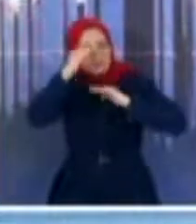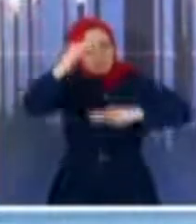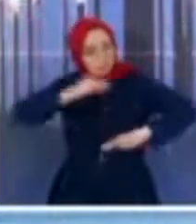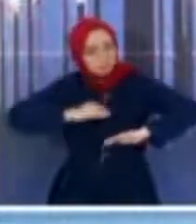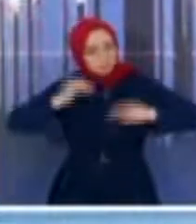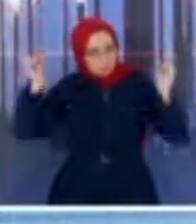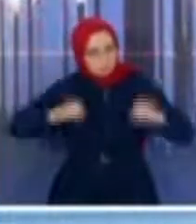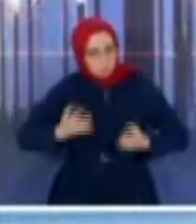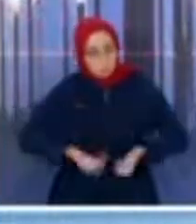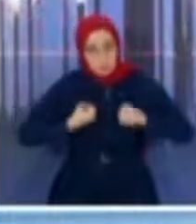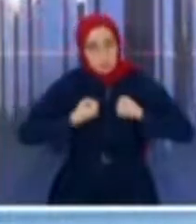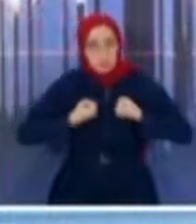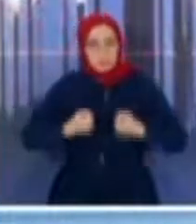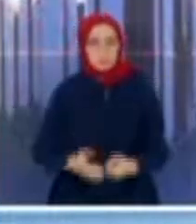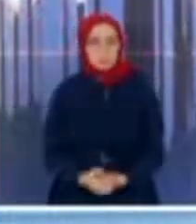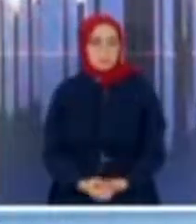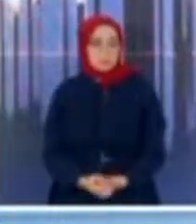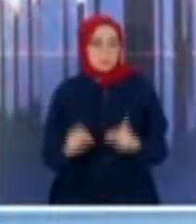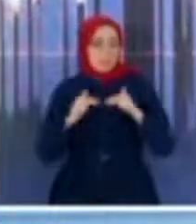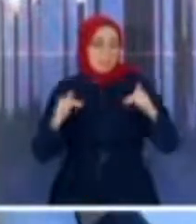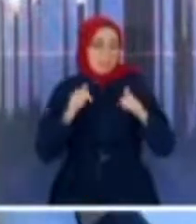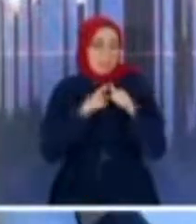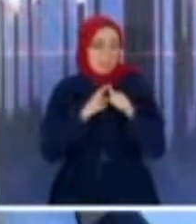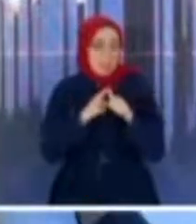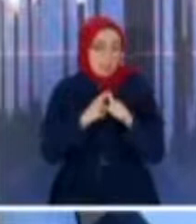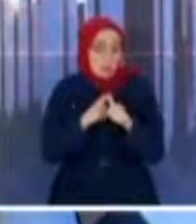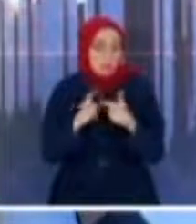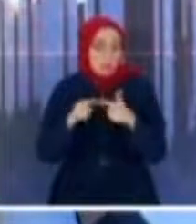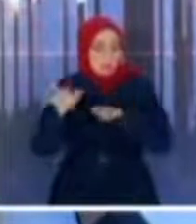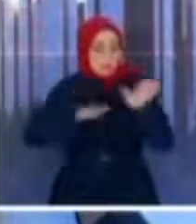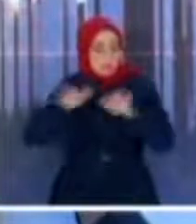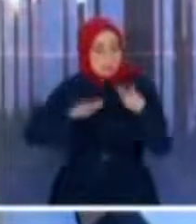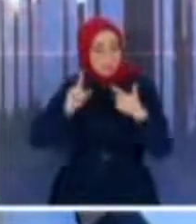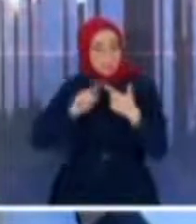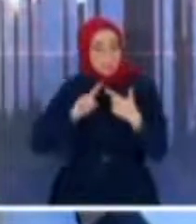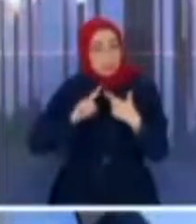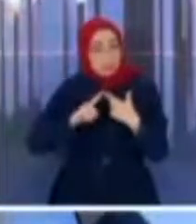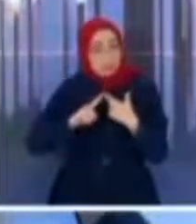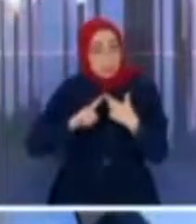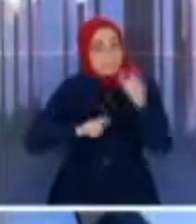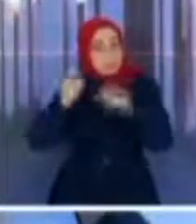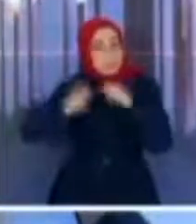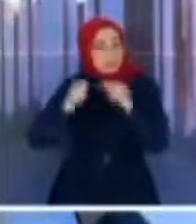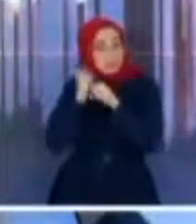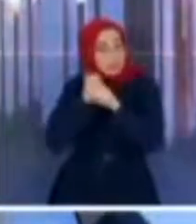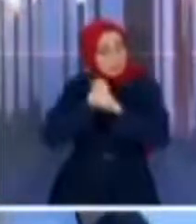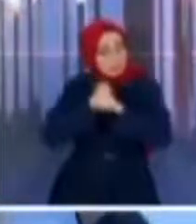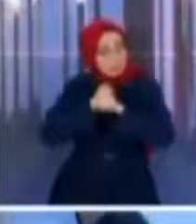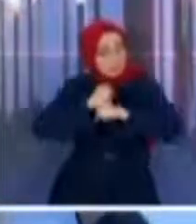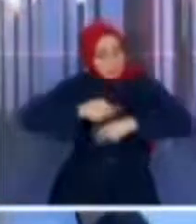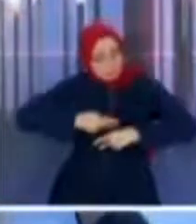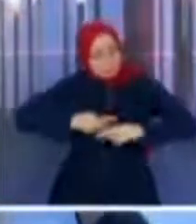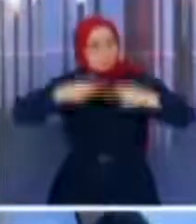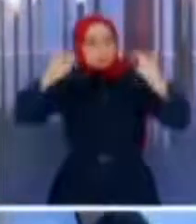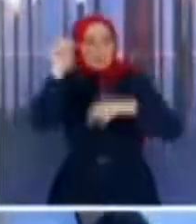هذا المستوى الاول، خاطر عندكم بعديك في استراتيجيه نتاعكم حاجات اخرى باش تخليوا الميساج يوصل اكثر من هكا على المستوى الوطني. لكن